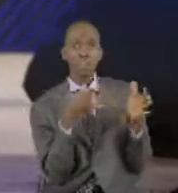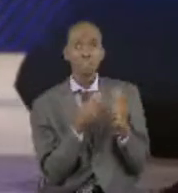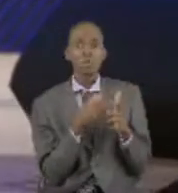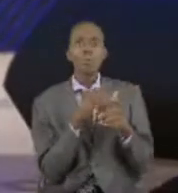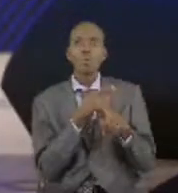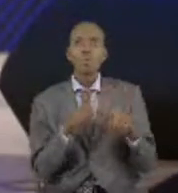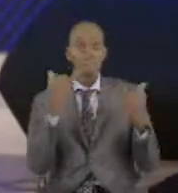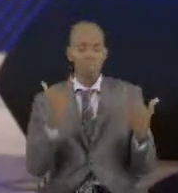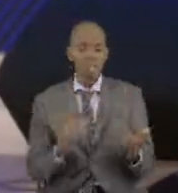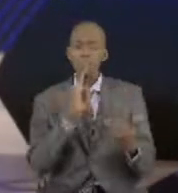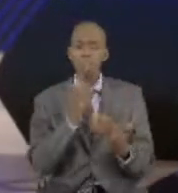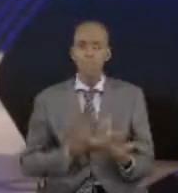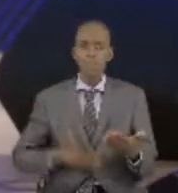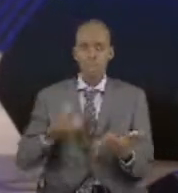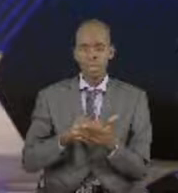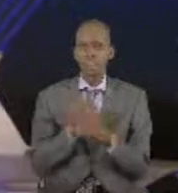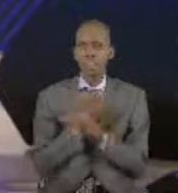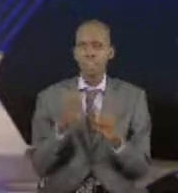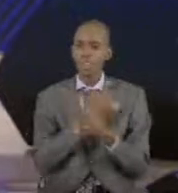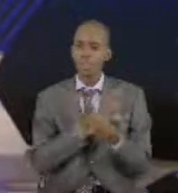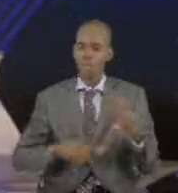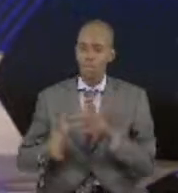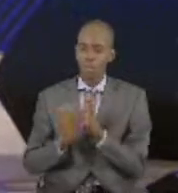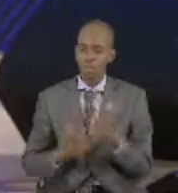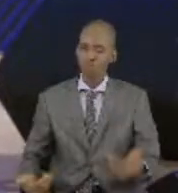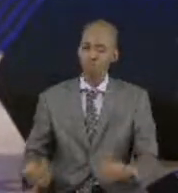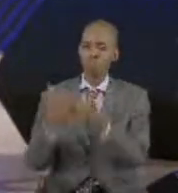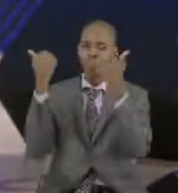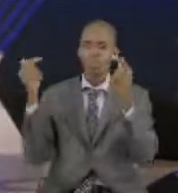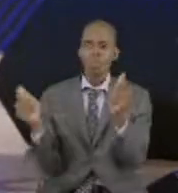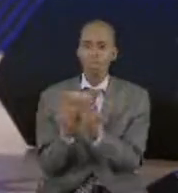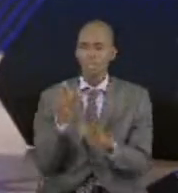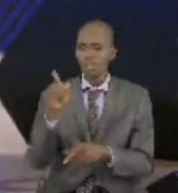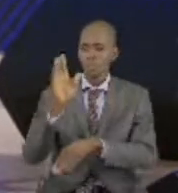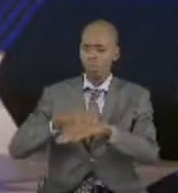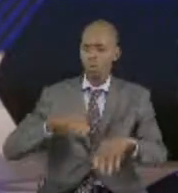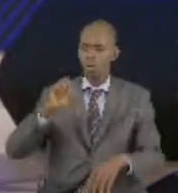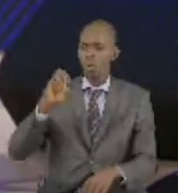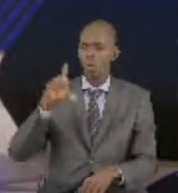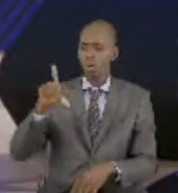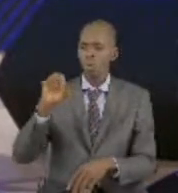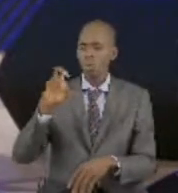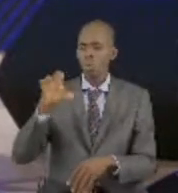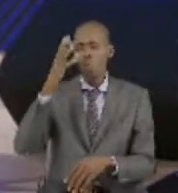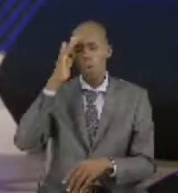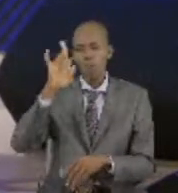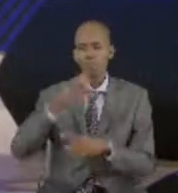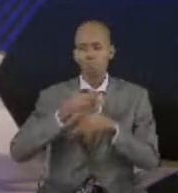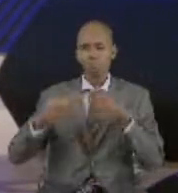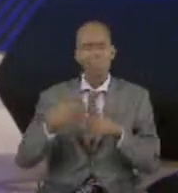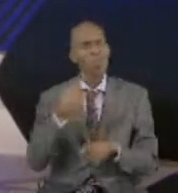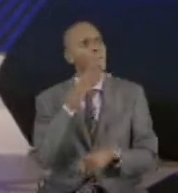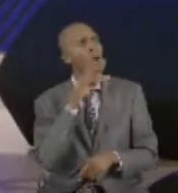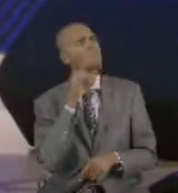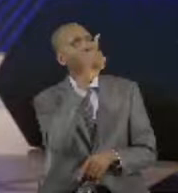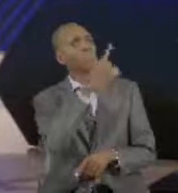nouveau. Parce que Jésus s'est adressé à lui sur la voie de Damas. Saul, Saul, pourquoi me persécutes-tu? Qui es-tu,